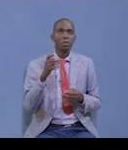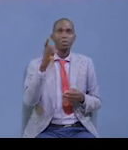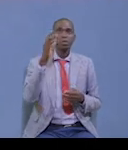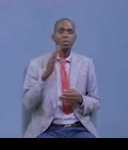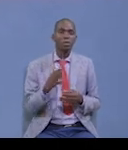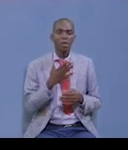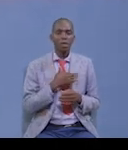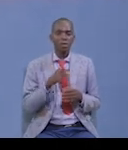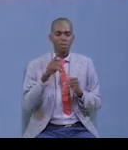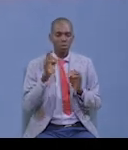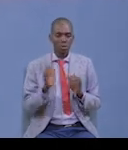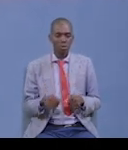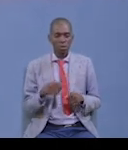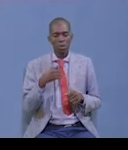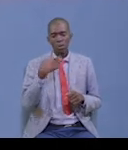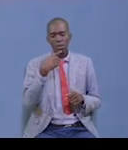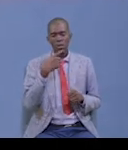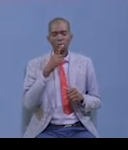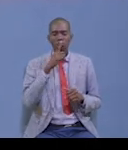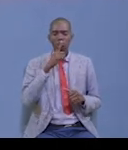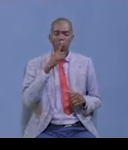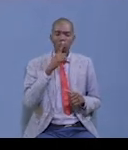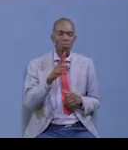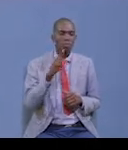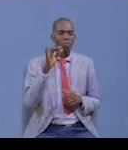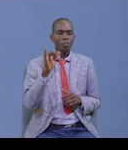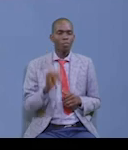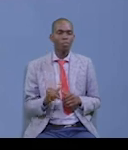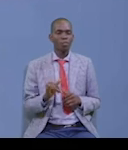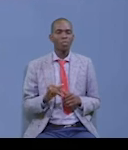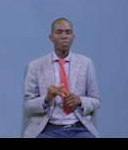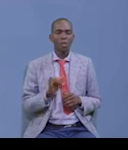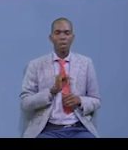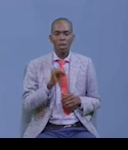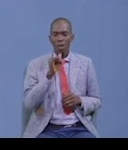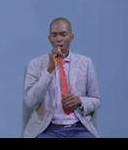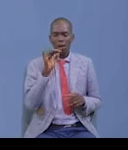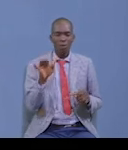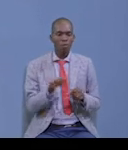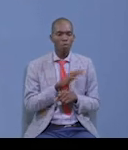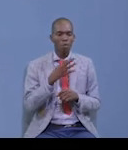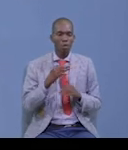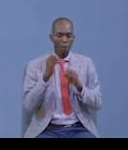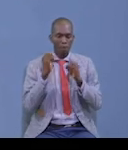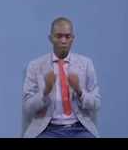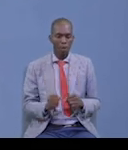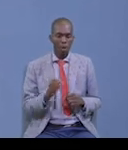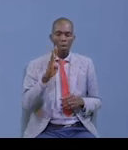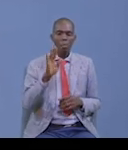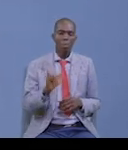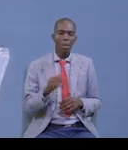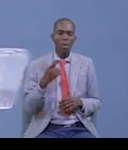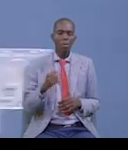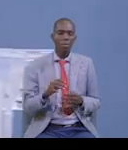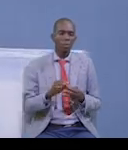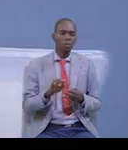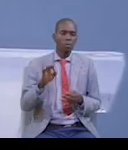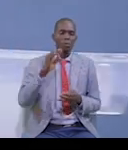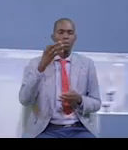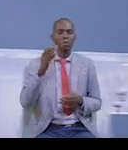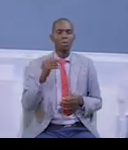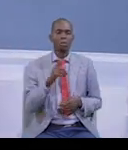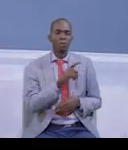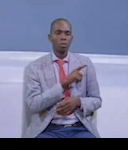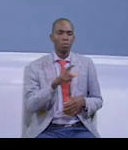And you can say truly, మీరు చెప్తారు నిజముగా, I am full of power by the spirit of the Lord. నేను దేవుని ఆత్మ